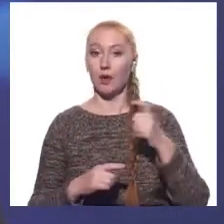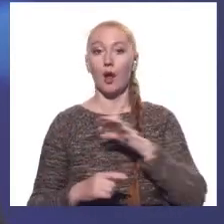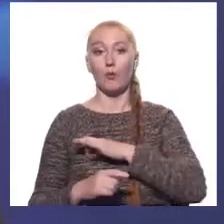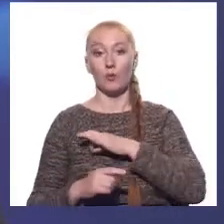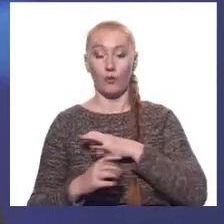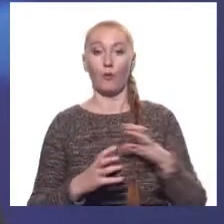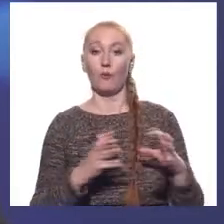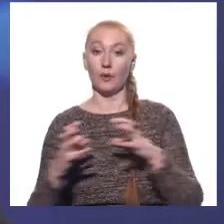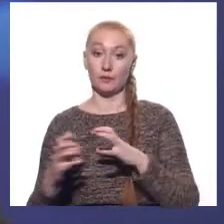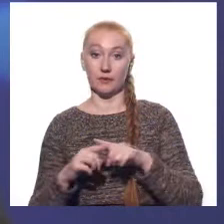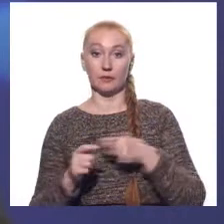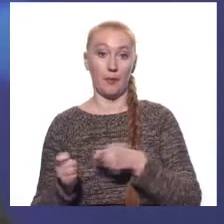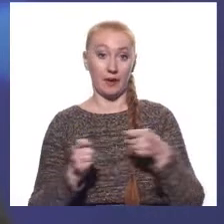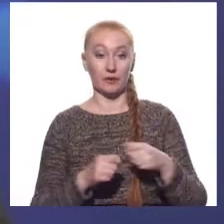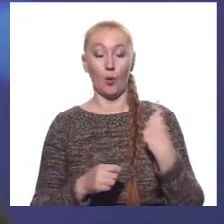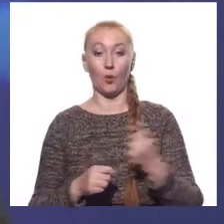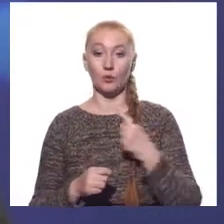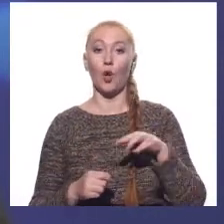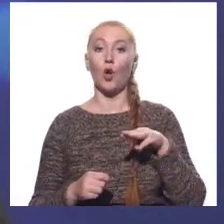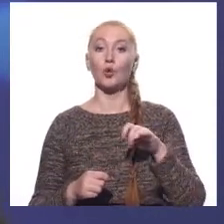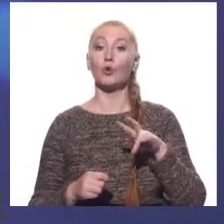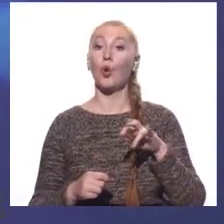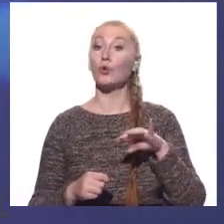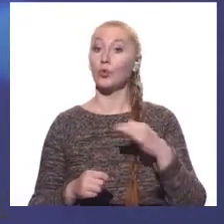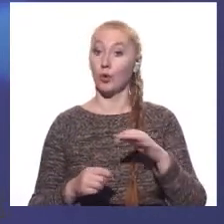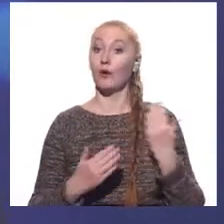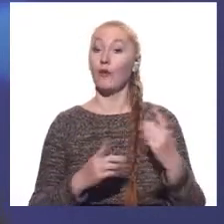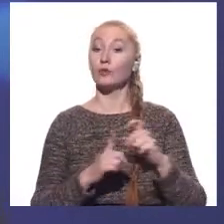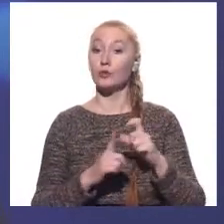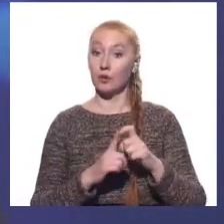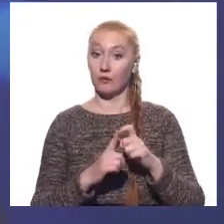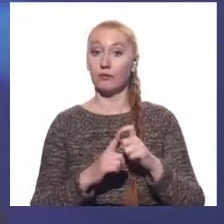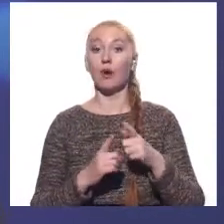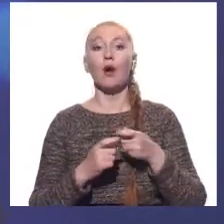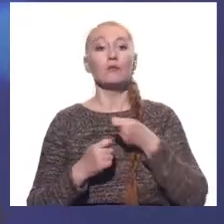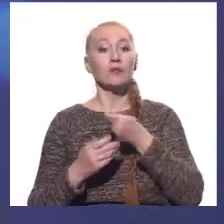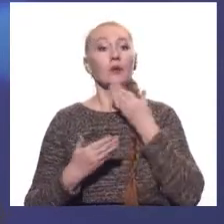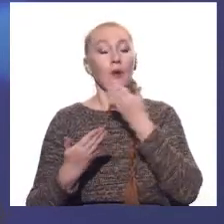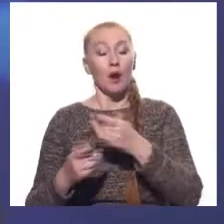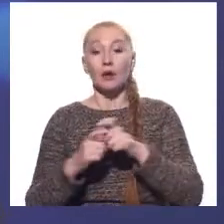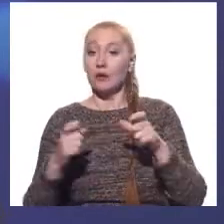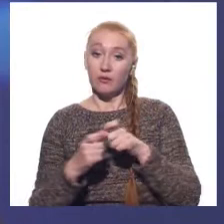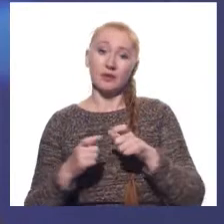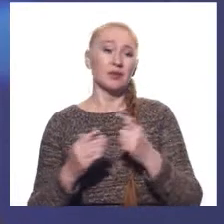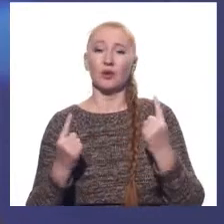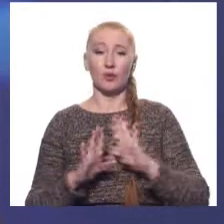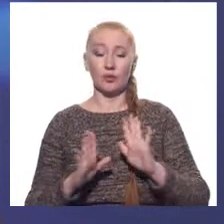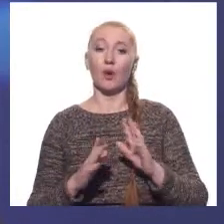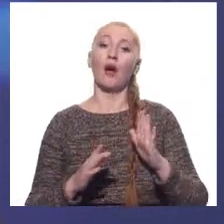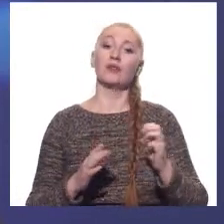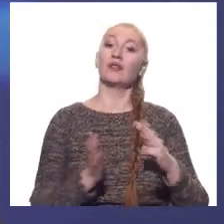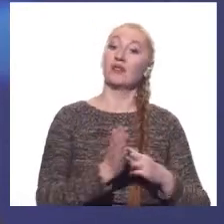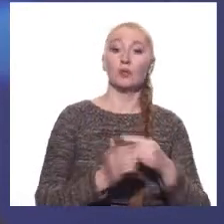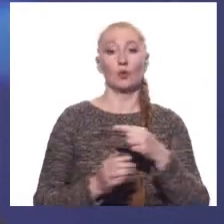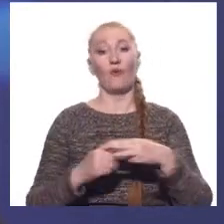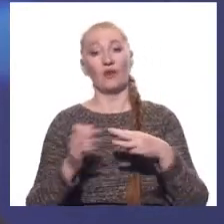профспілки перевізників області Михайло Тонконогий. За його словами, попит на квитки невеликий – від 8